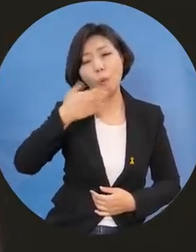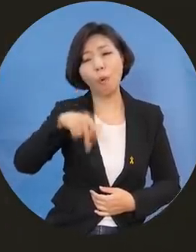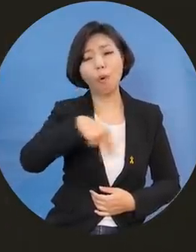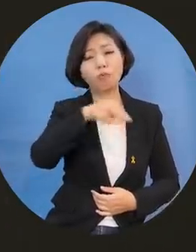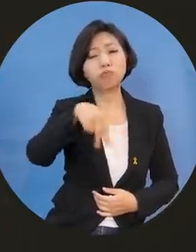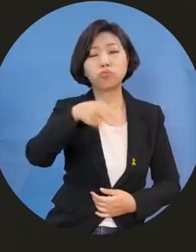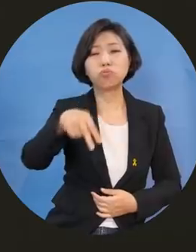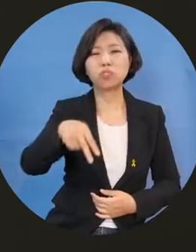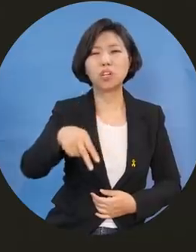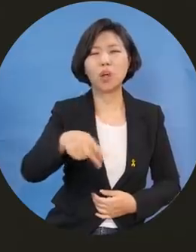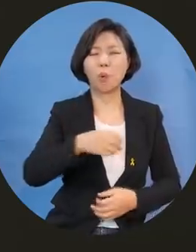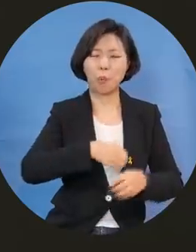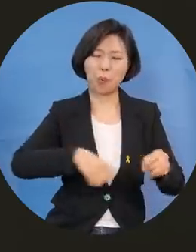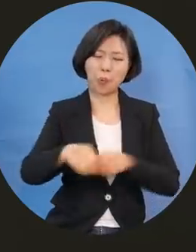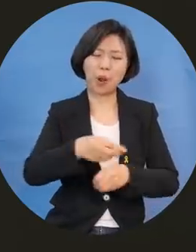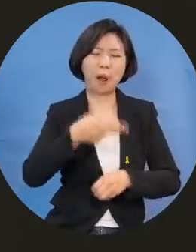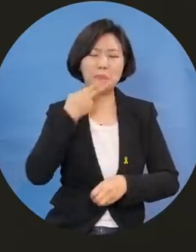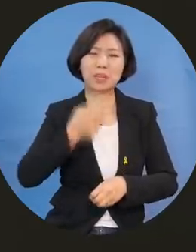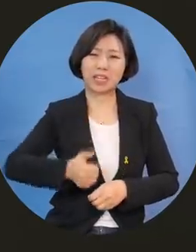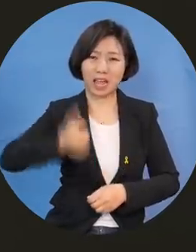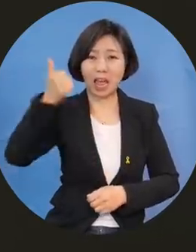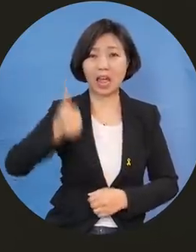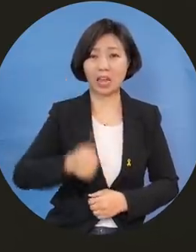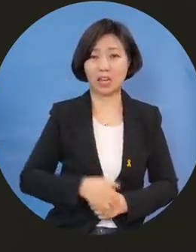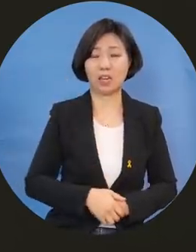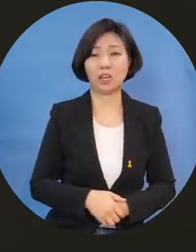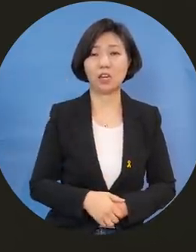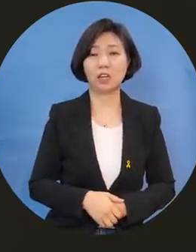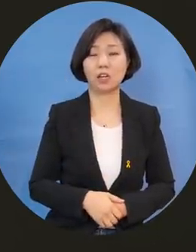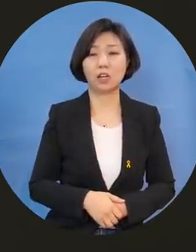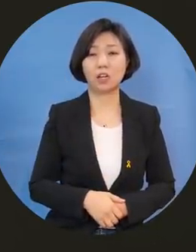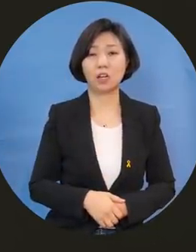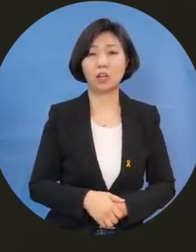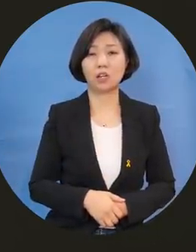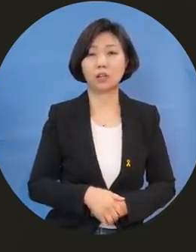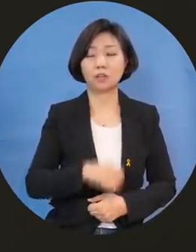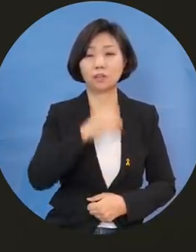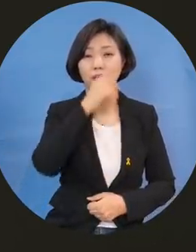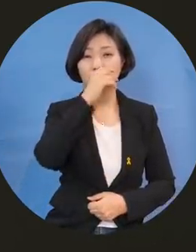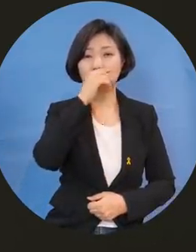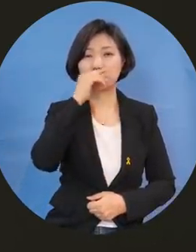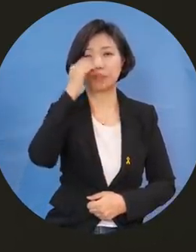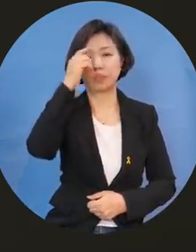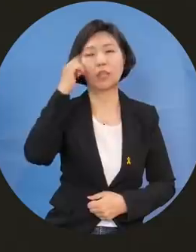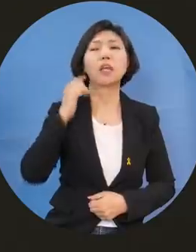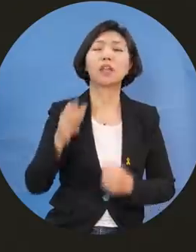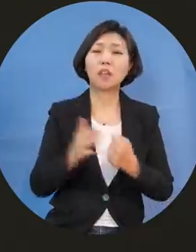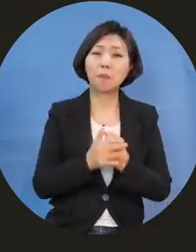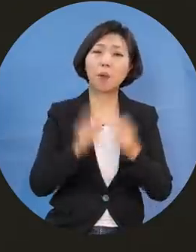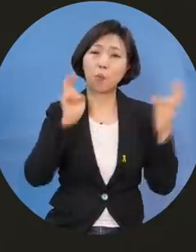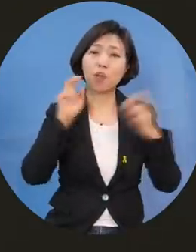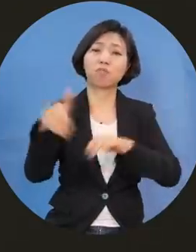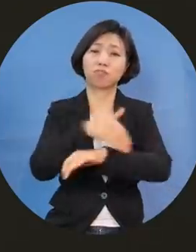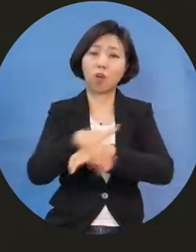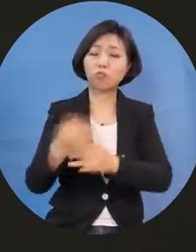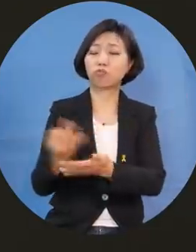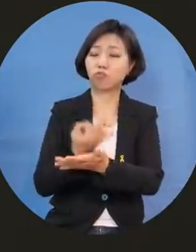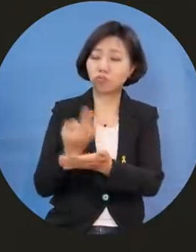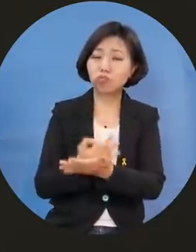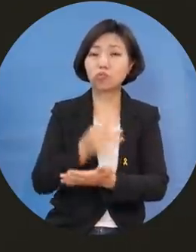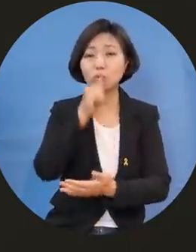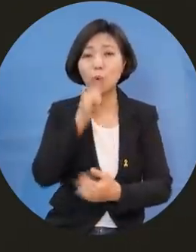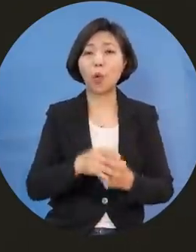뭐 돌아다니는 남자 같은 건 없는 게 어때요? 훨씬 나아요 사는데. 그렇기 때문에 자기 뭐